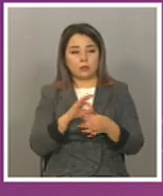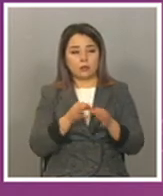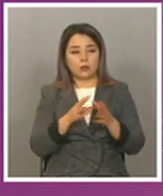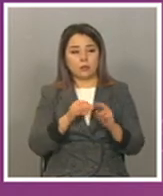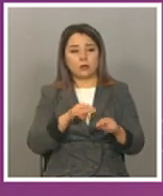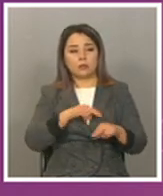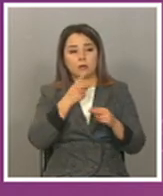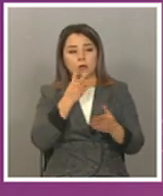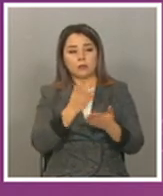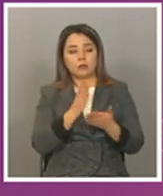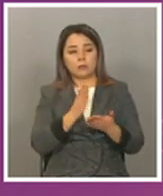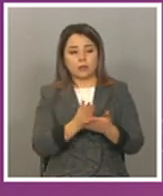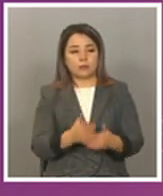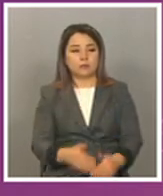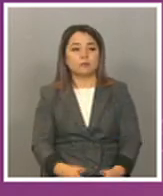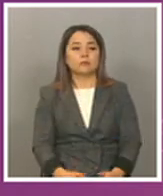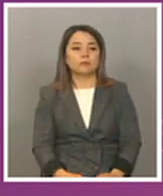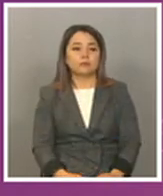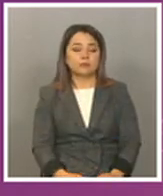бақылаңыздар.